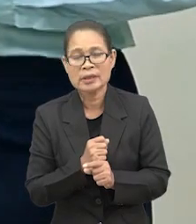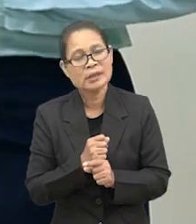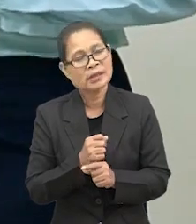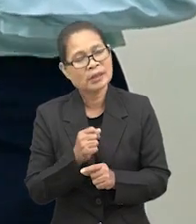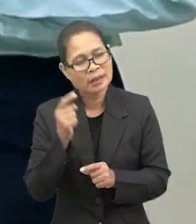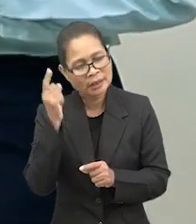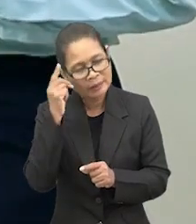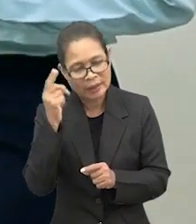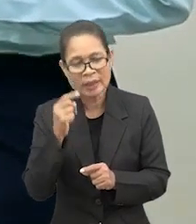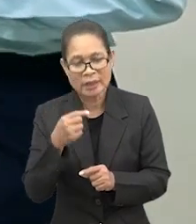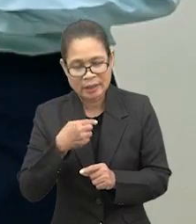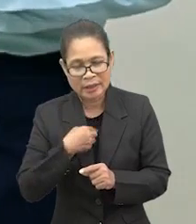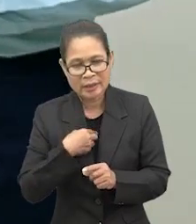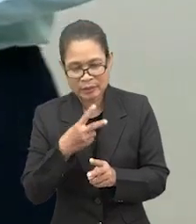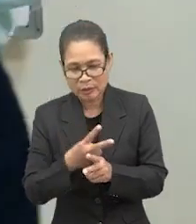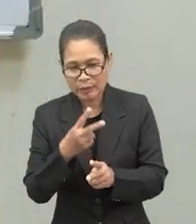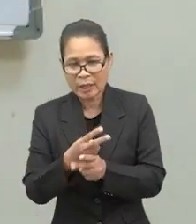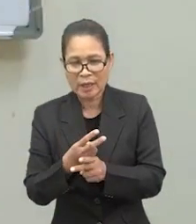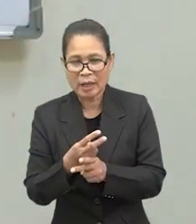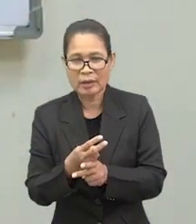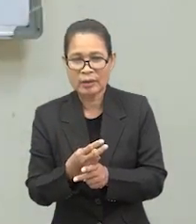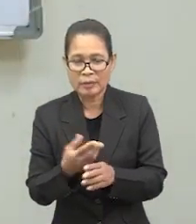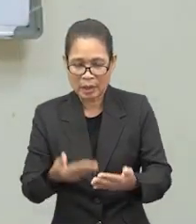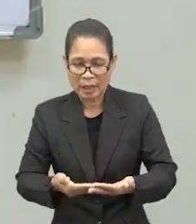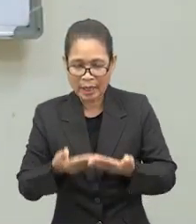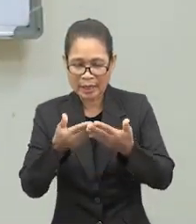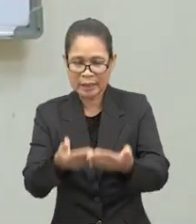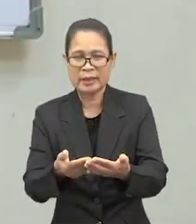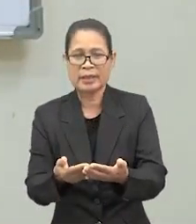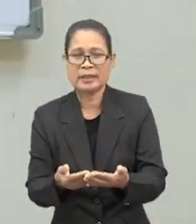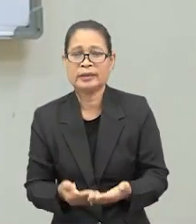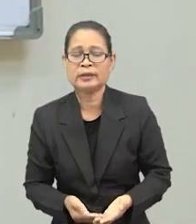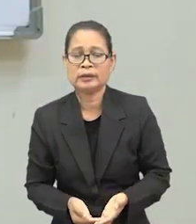chà chẳng nẹ cừu tục về loài cốn là bày bằng cả chấm nào nè